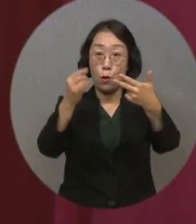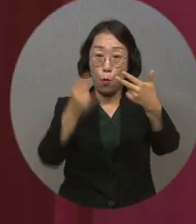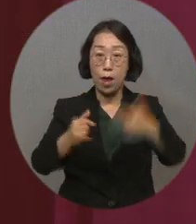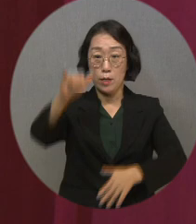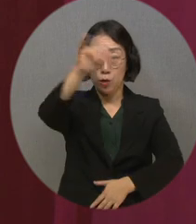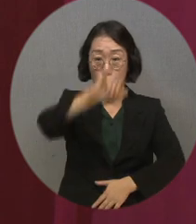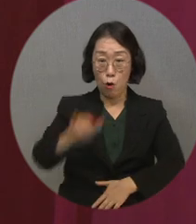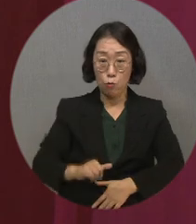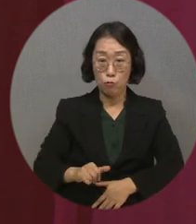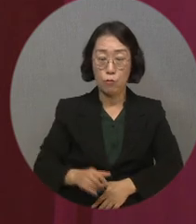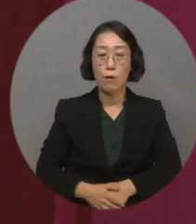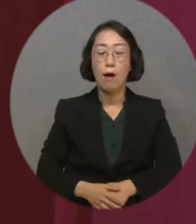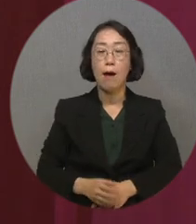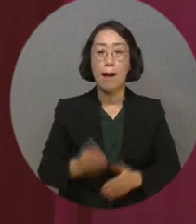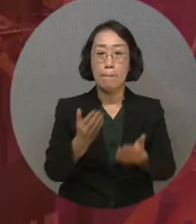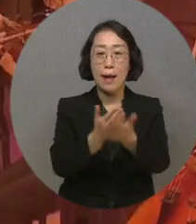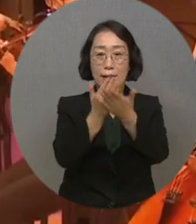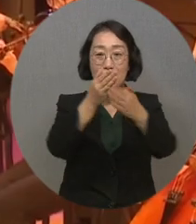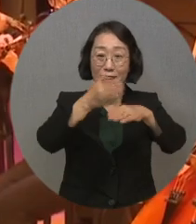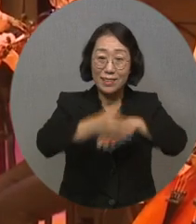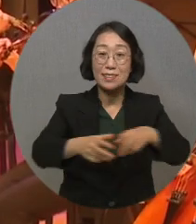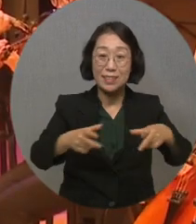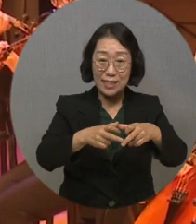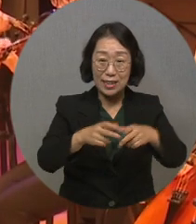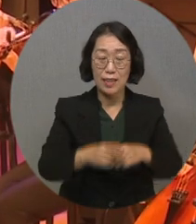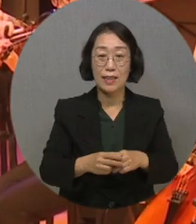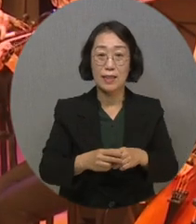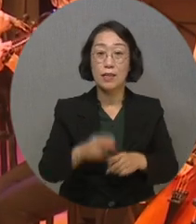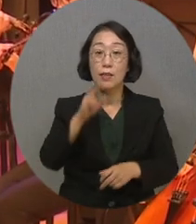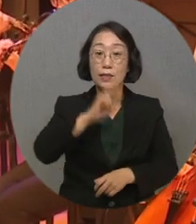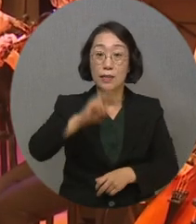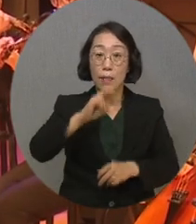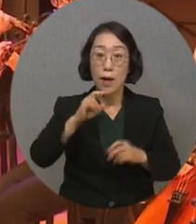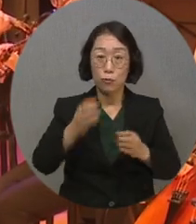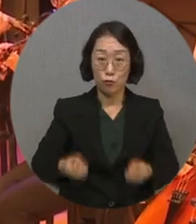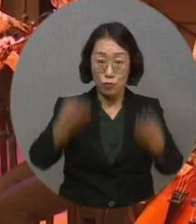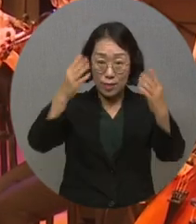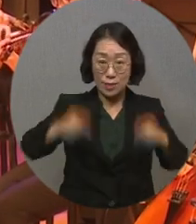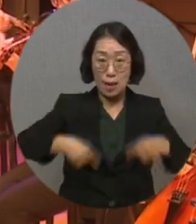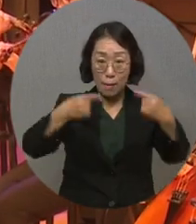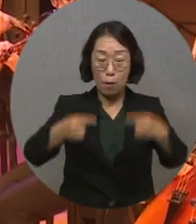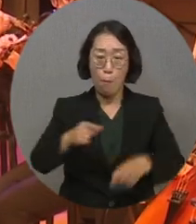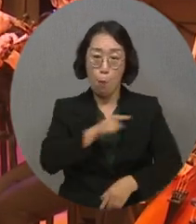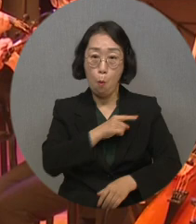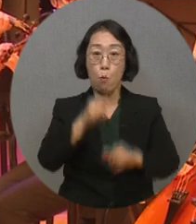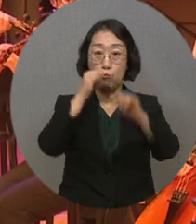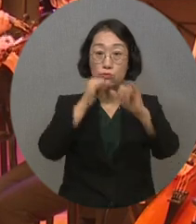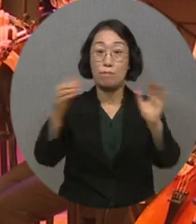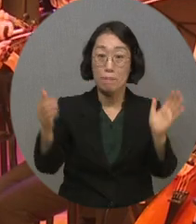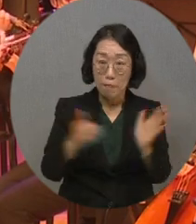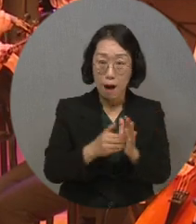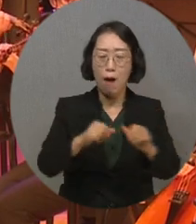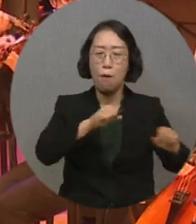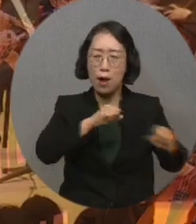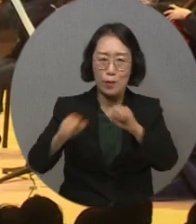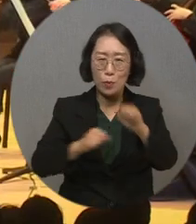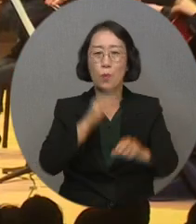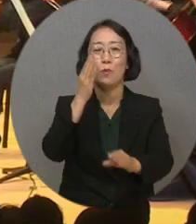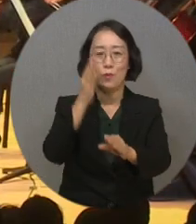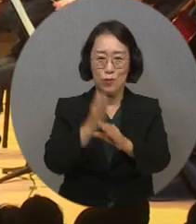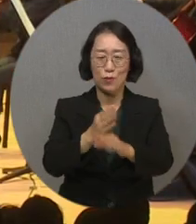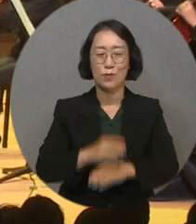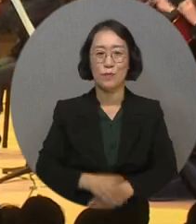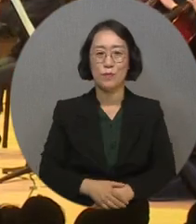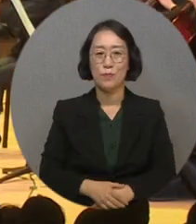전국 발달 장애인 음악 축제에 참가하여 최우수상을 수상하는 등 활발한 활동을 이어오고 있습니다.